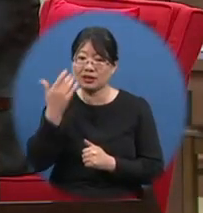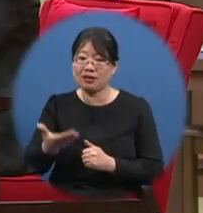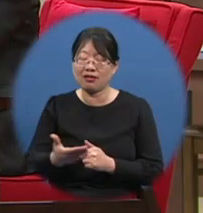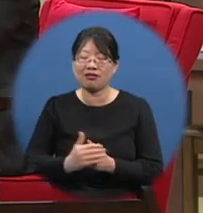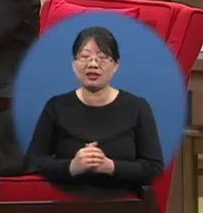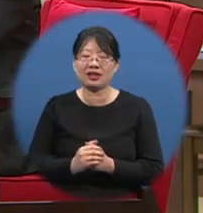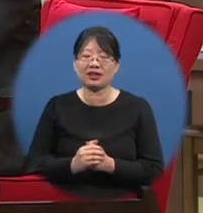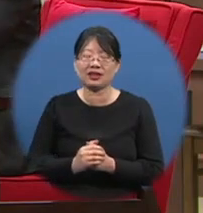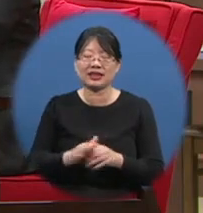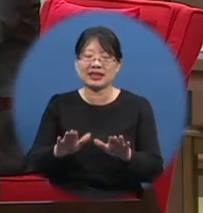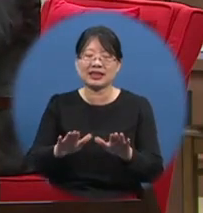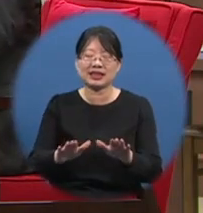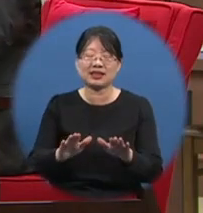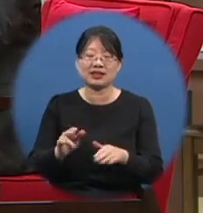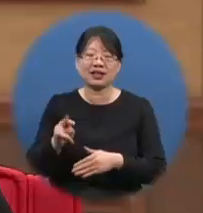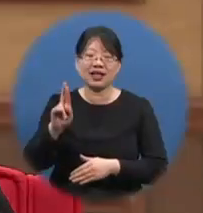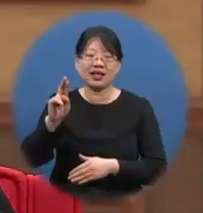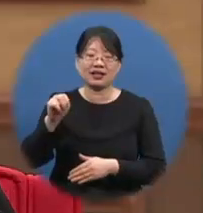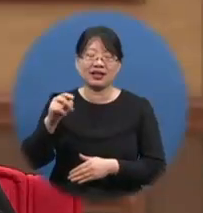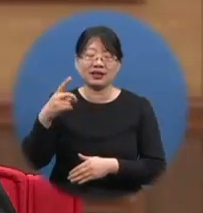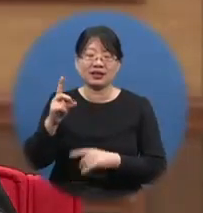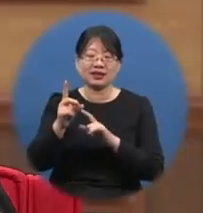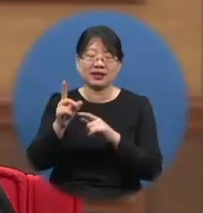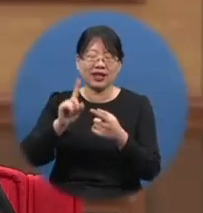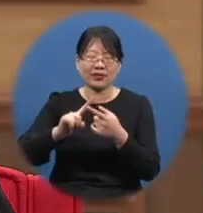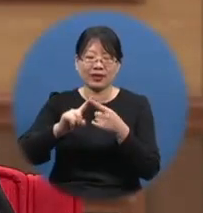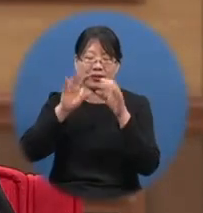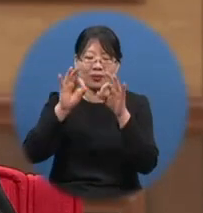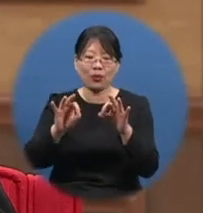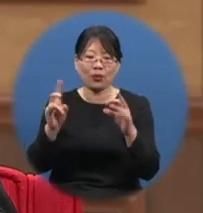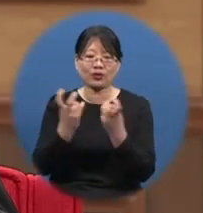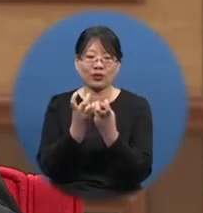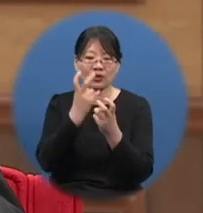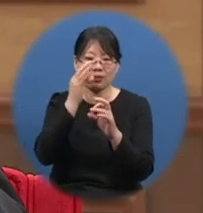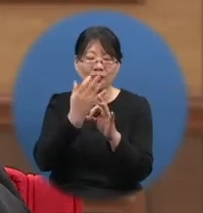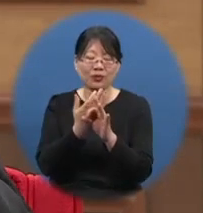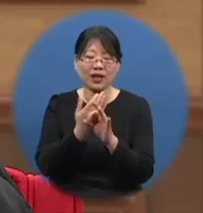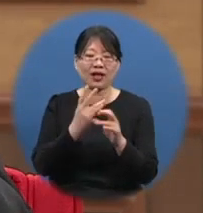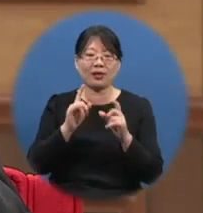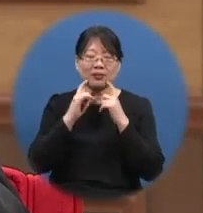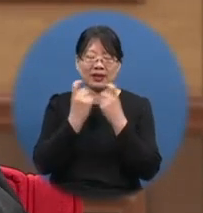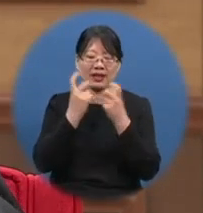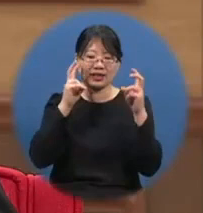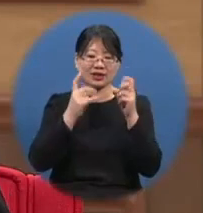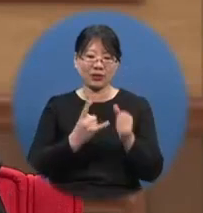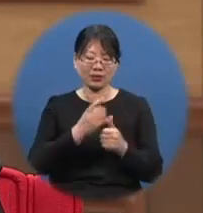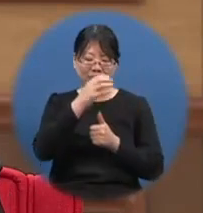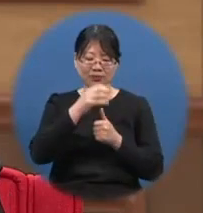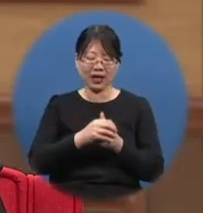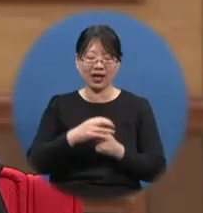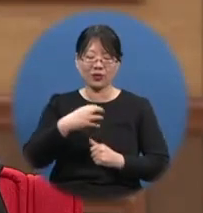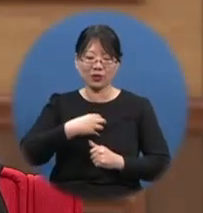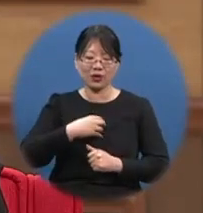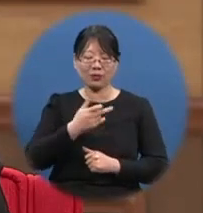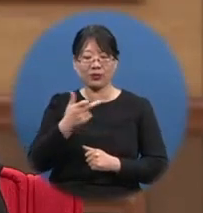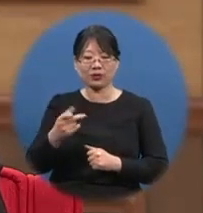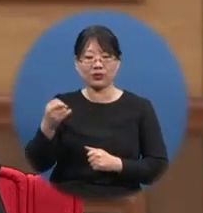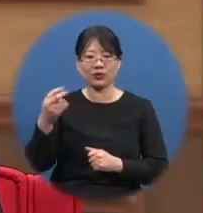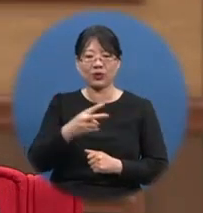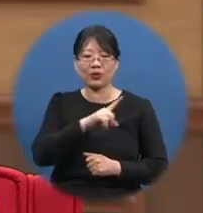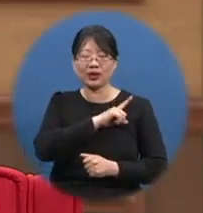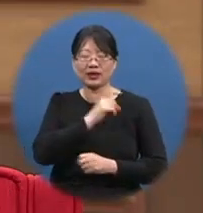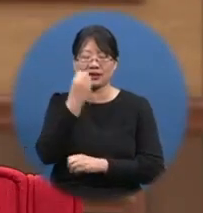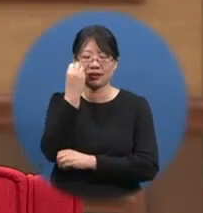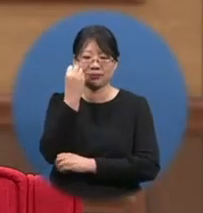아이고. 그러니까 이 R&D라는 것은 어떻게 보면은 민간 기업이 하기에는 리스크가 크고. 그러니까요.